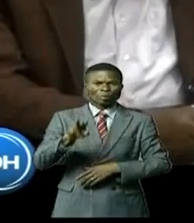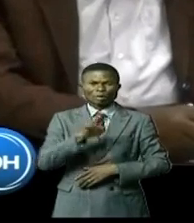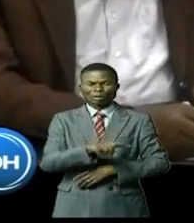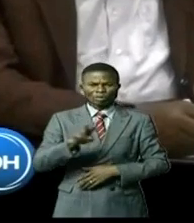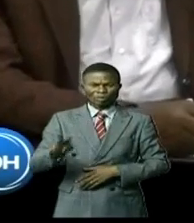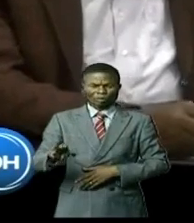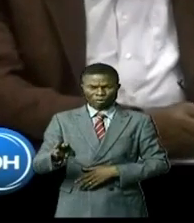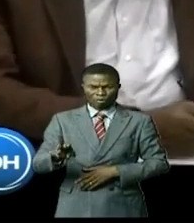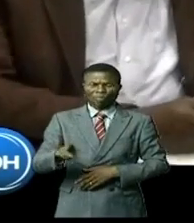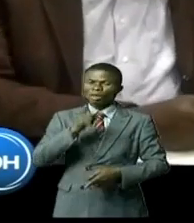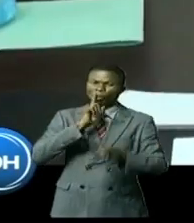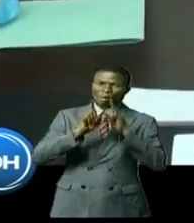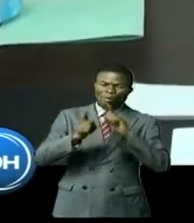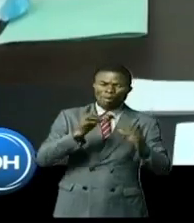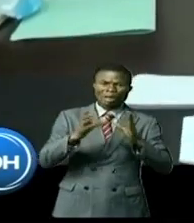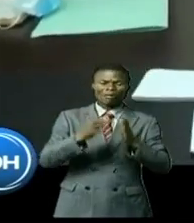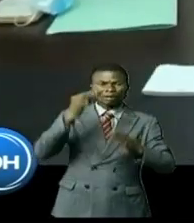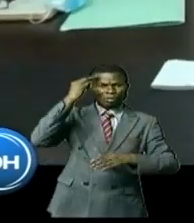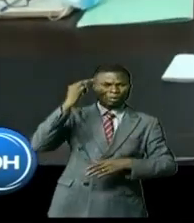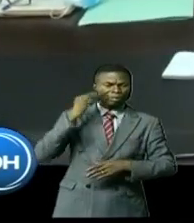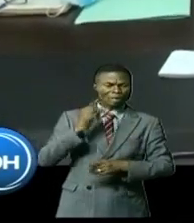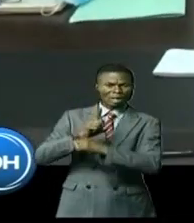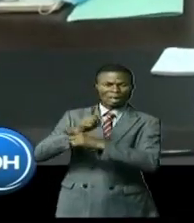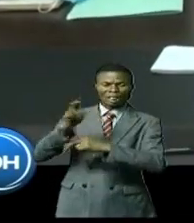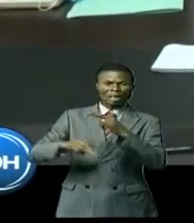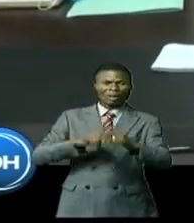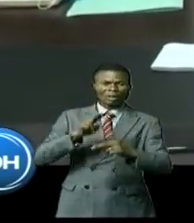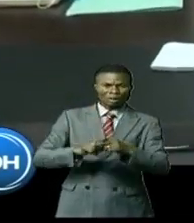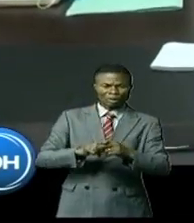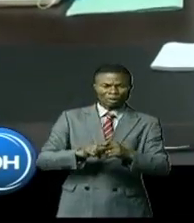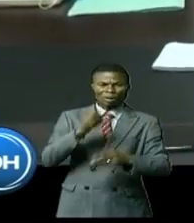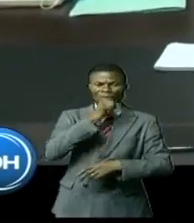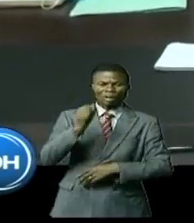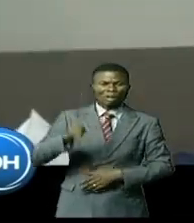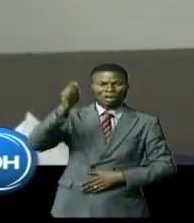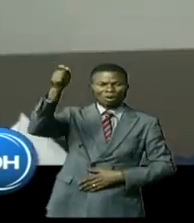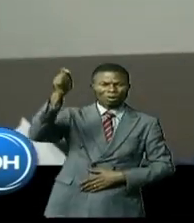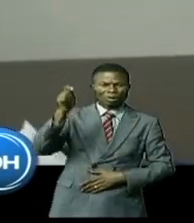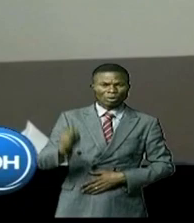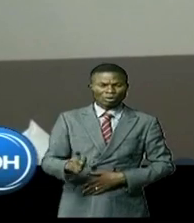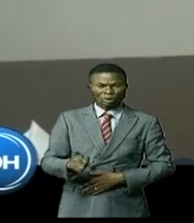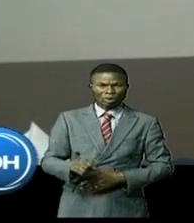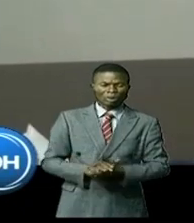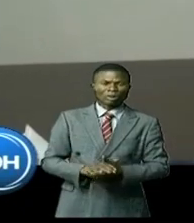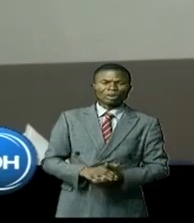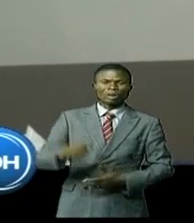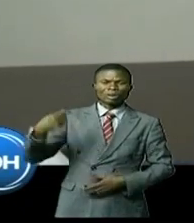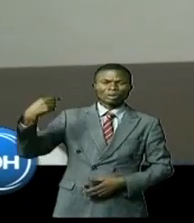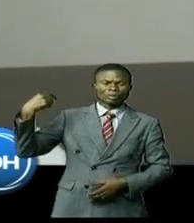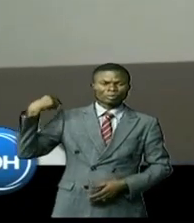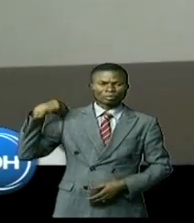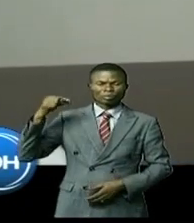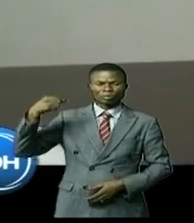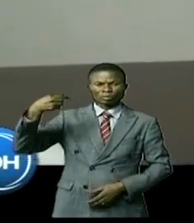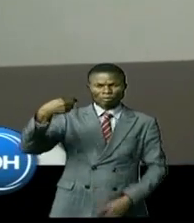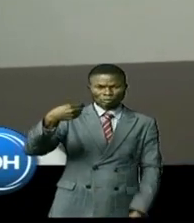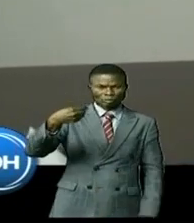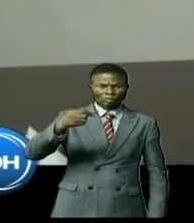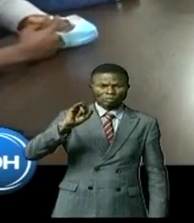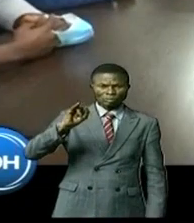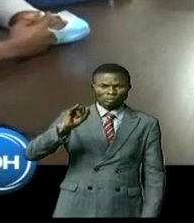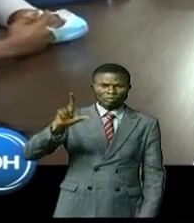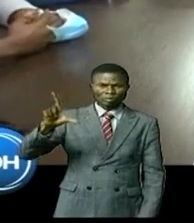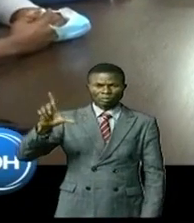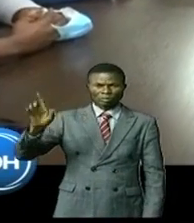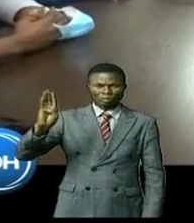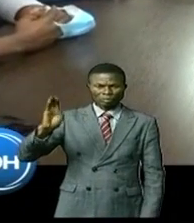qu'elle a échangé avec le ministre de la Défense nationale et des anciens combattants, Gilbert Kabanda-Kourenga, sur la question